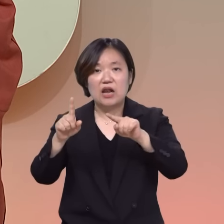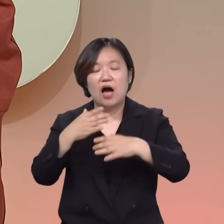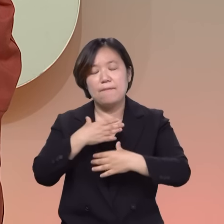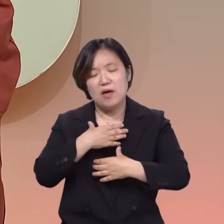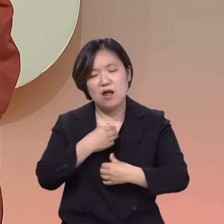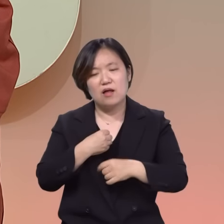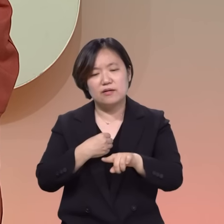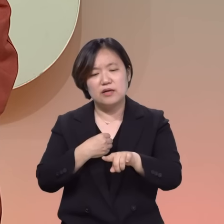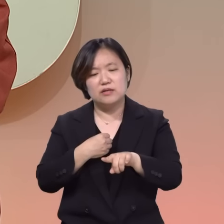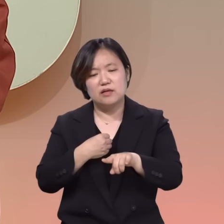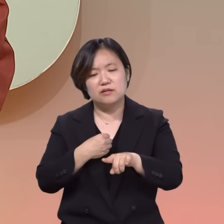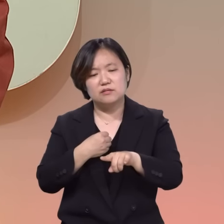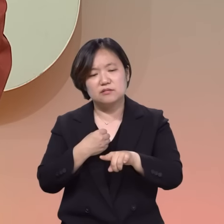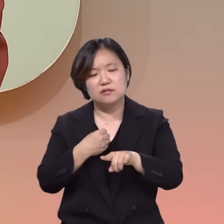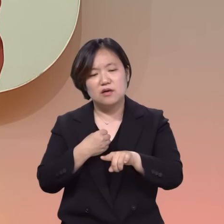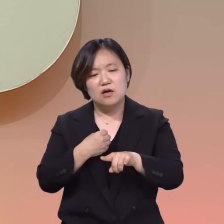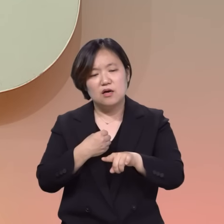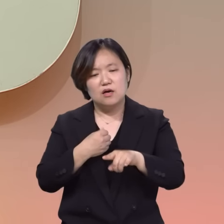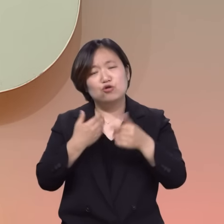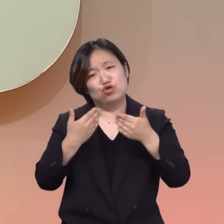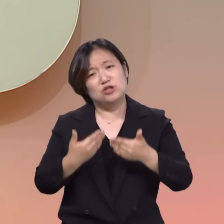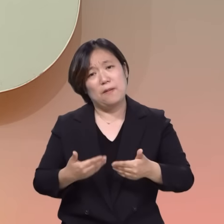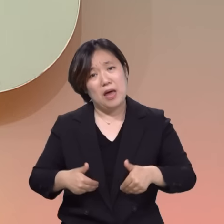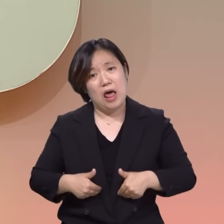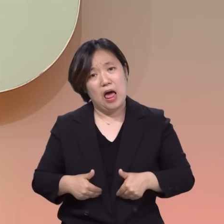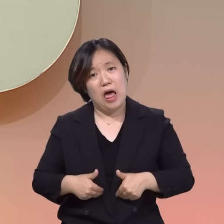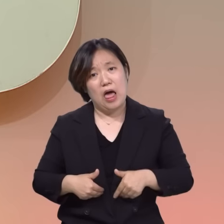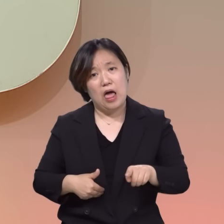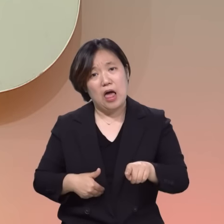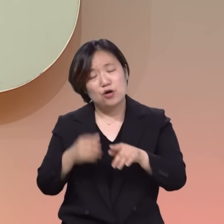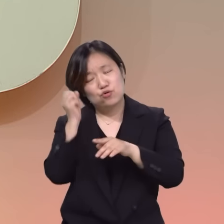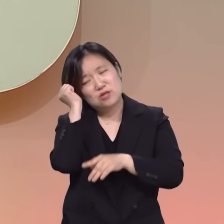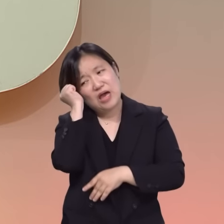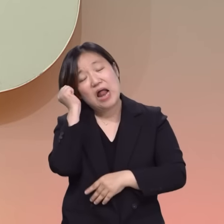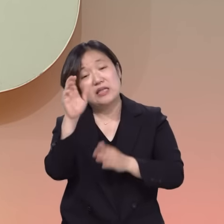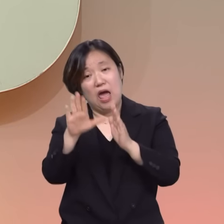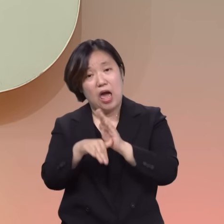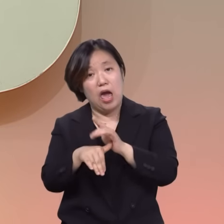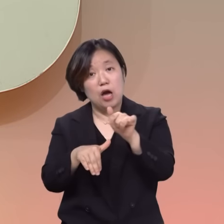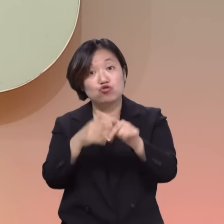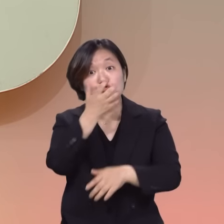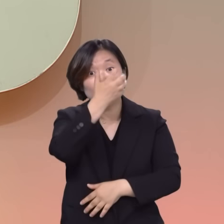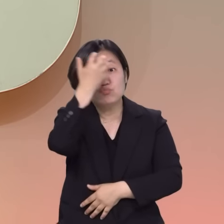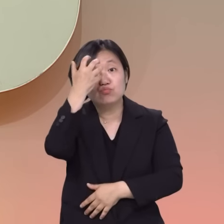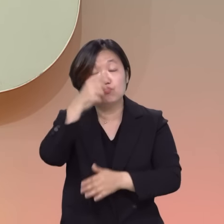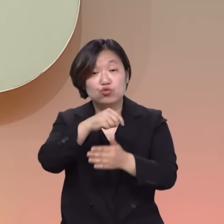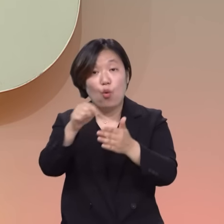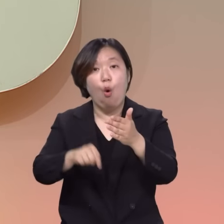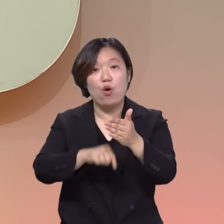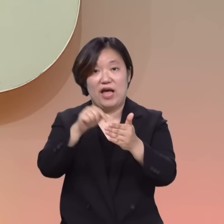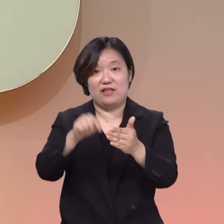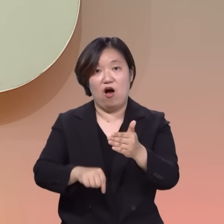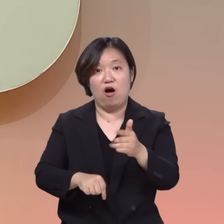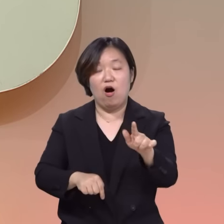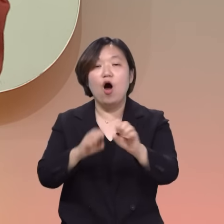취하는데 안정을 취하는데 그날 밤 꿈에 그날 밤 꿈에